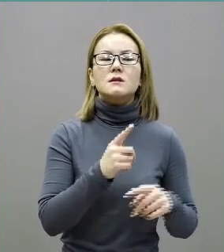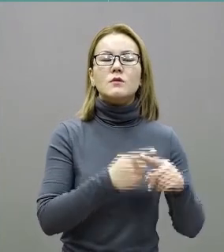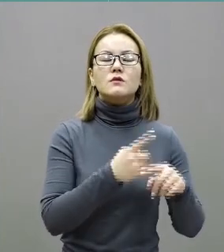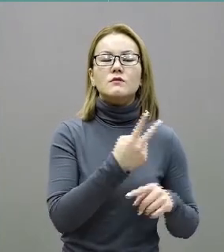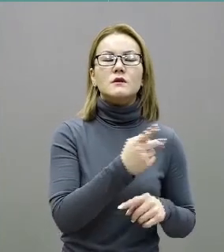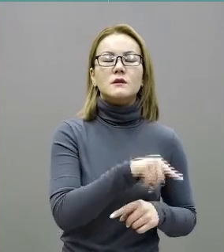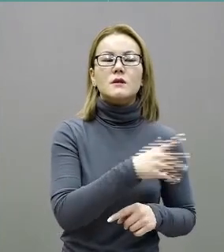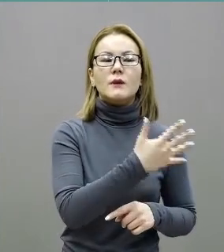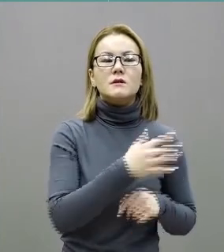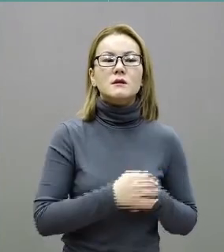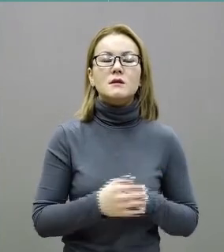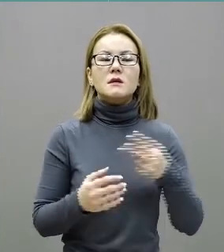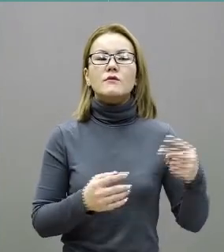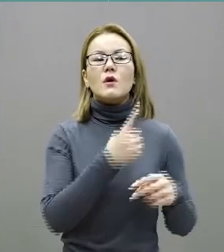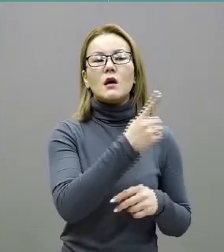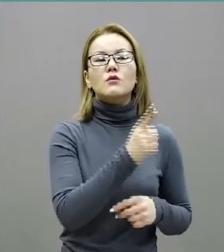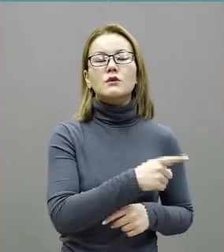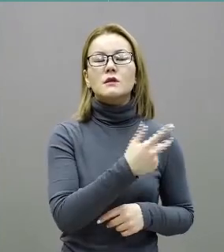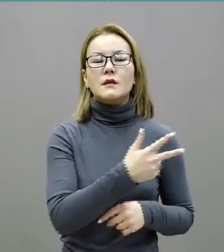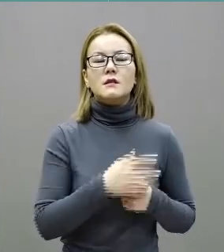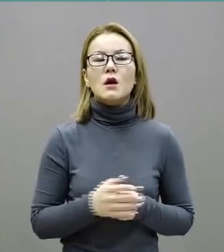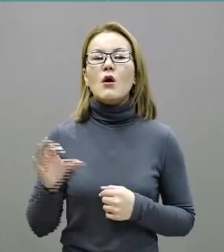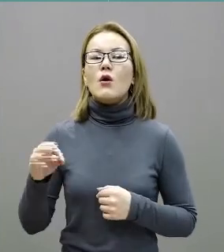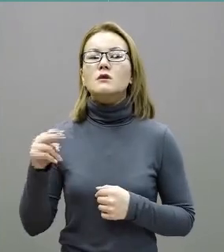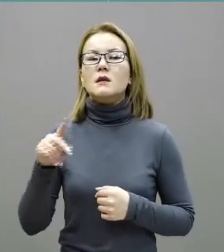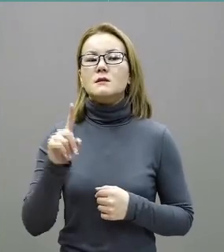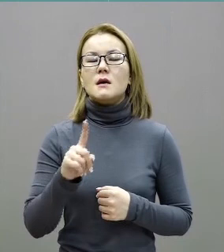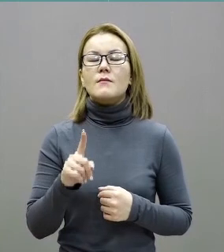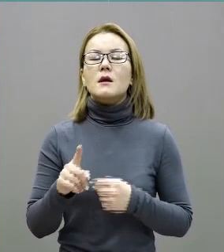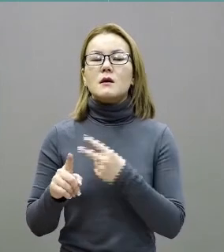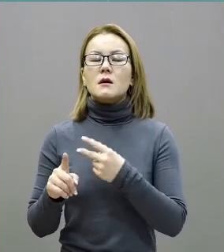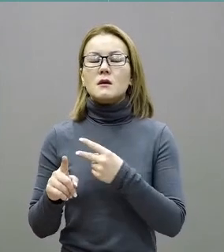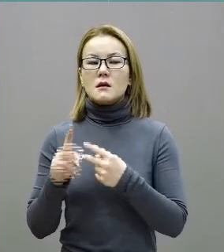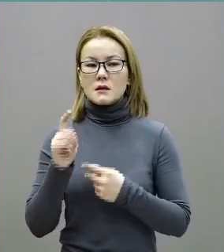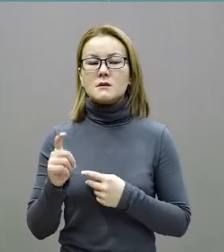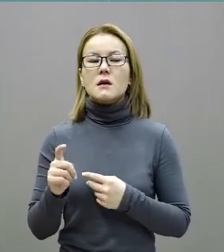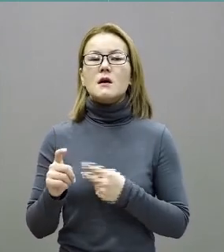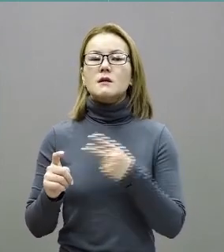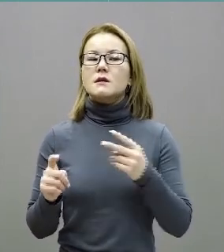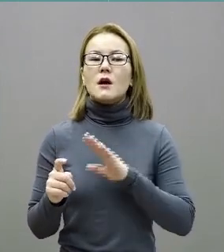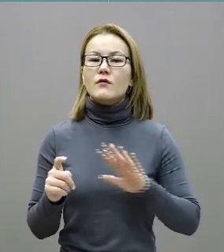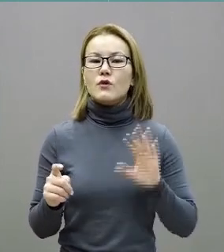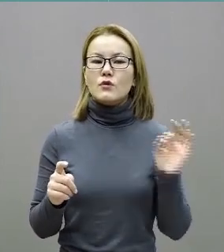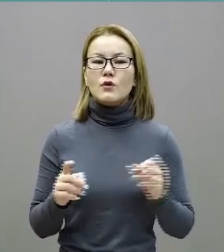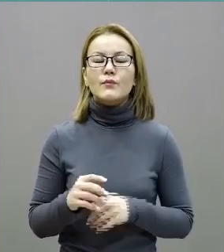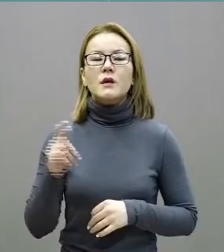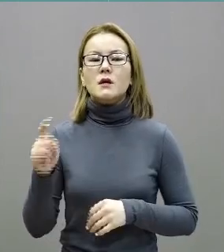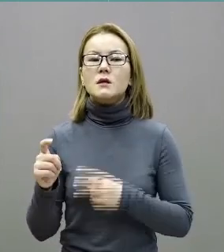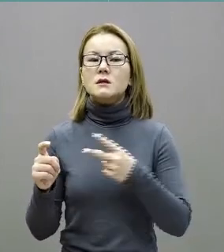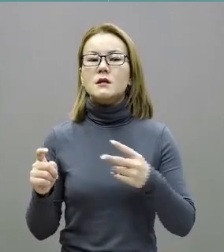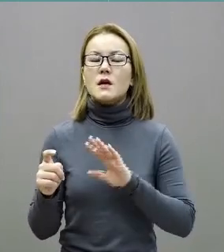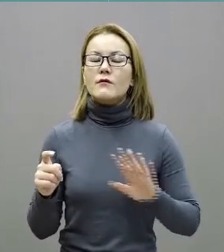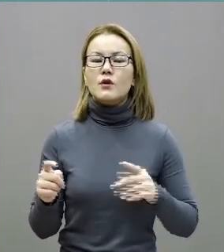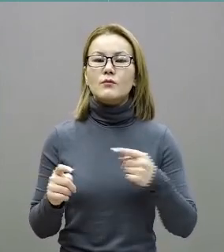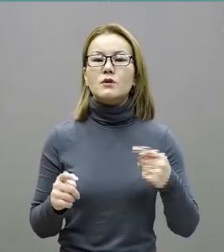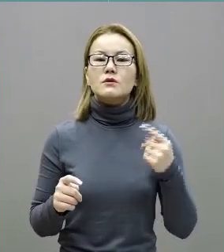2,5 равно 1 3 о dc x не должно быть равно нулю и x не должно